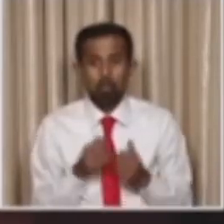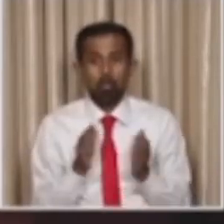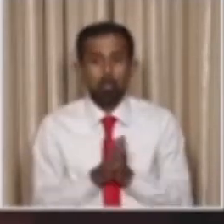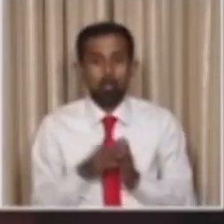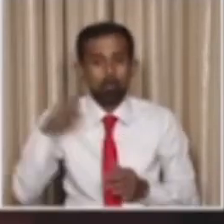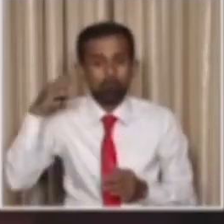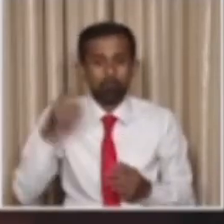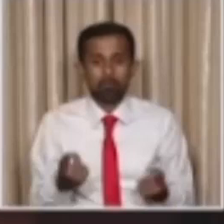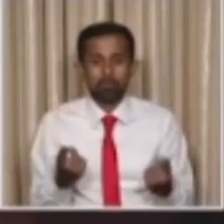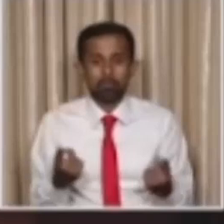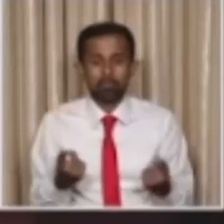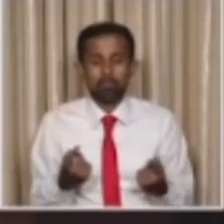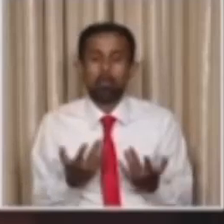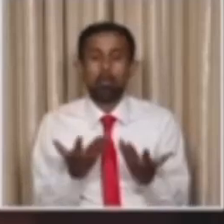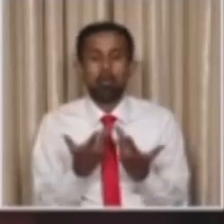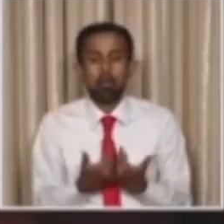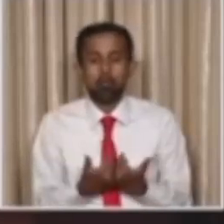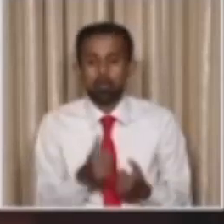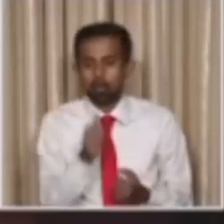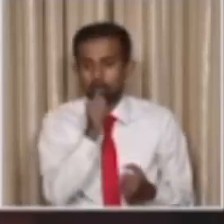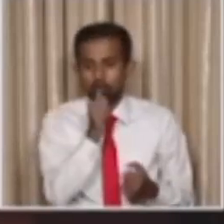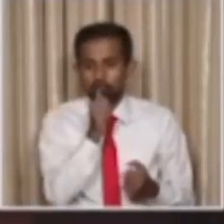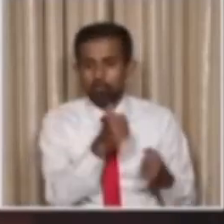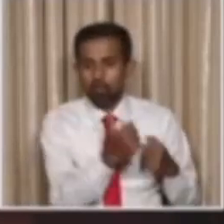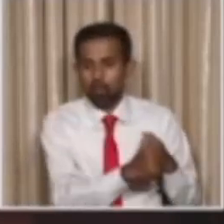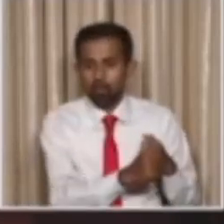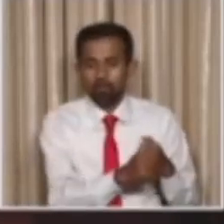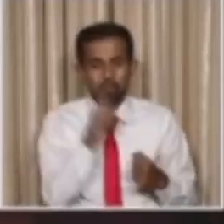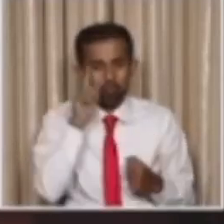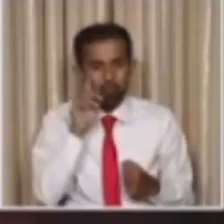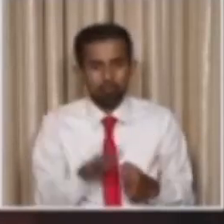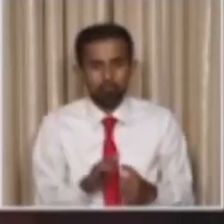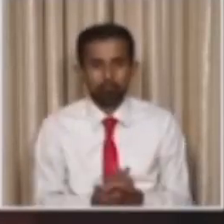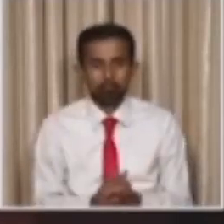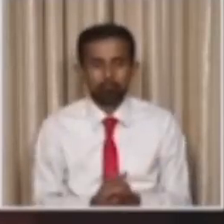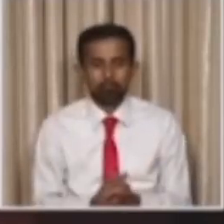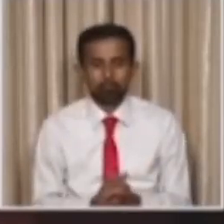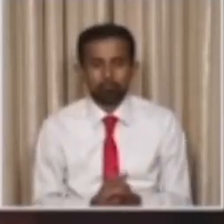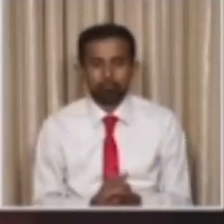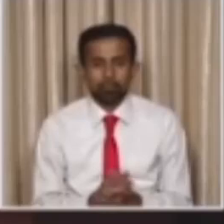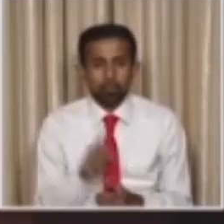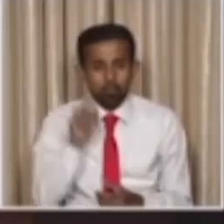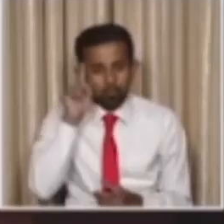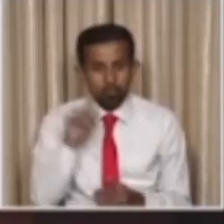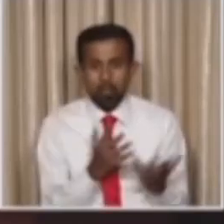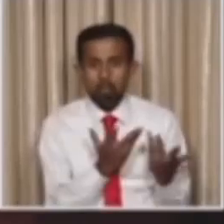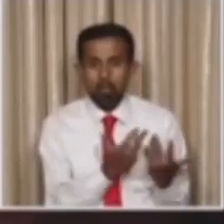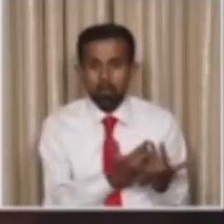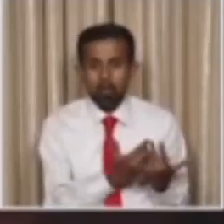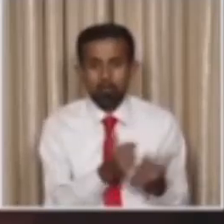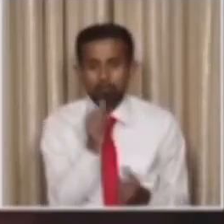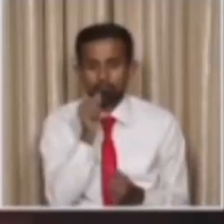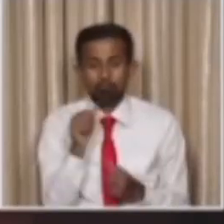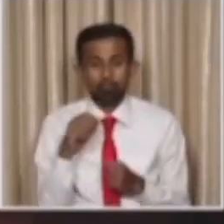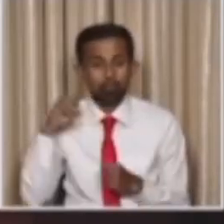ඉල්ලුමෙන් කොපමණ ප්‍රමාණයක් ජල විදුලිය මගින් සිදු කිරීමට අපේක්ෂා කරන්නේද? එම අපේක්ෂිත ප්‍රමාණයෙන් ජල